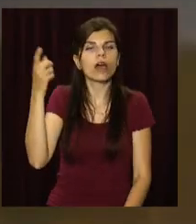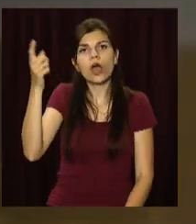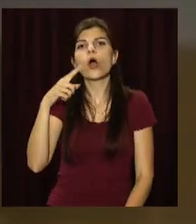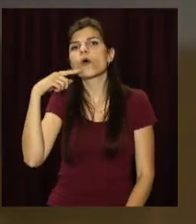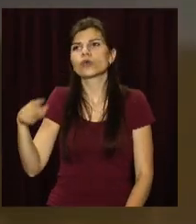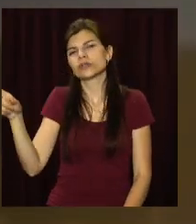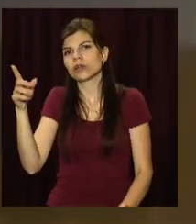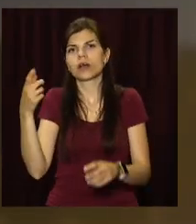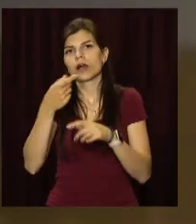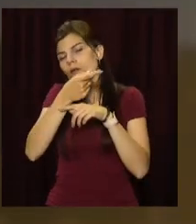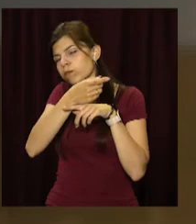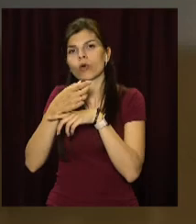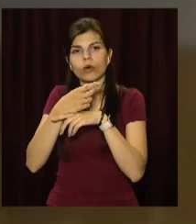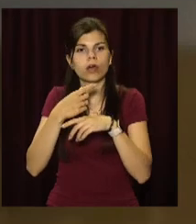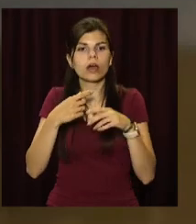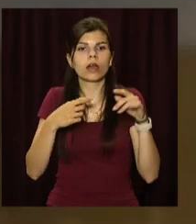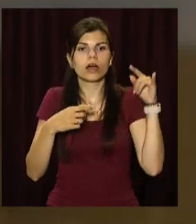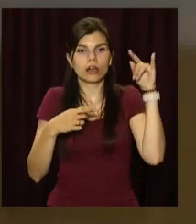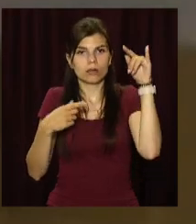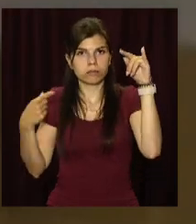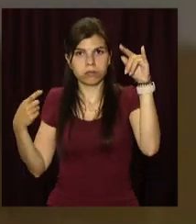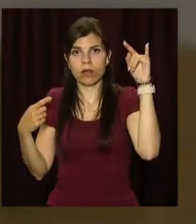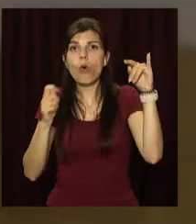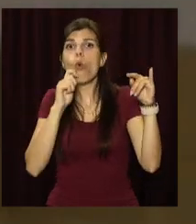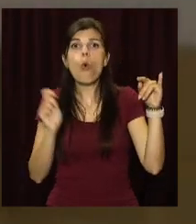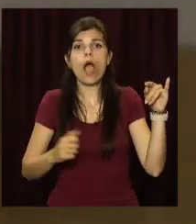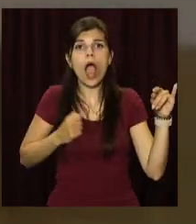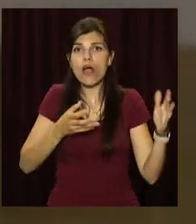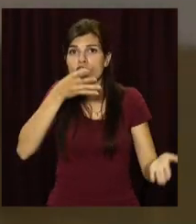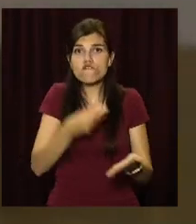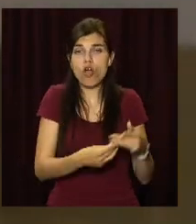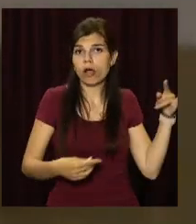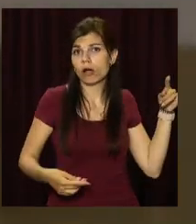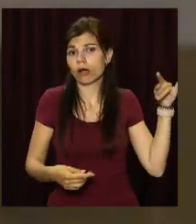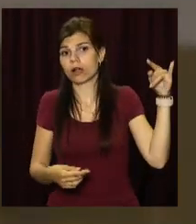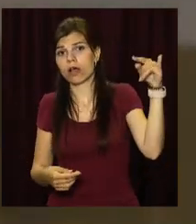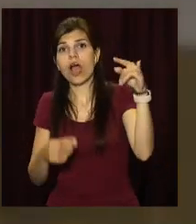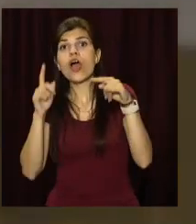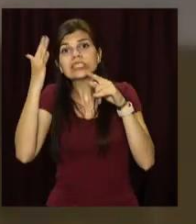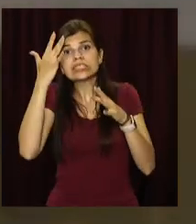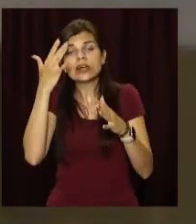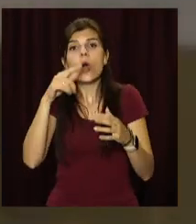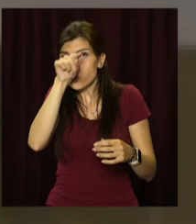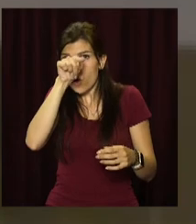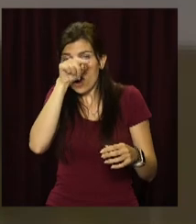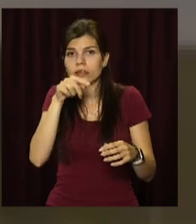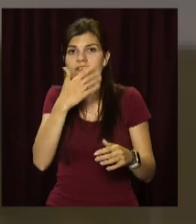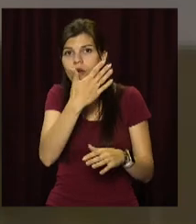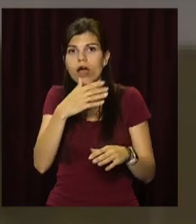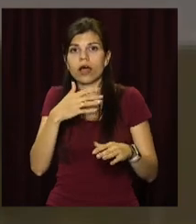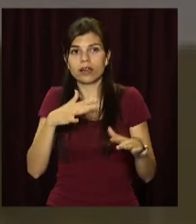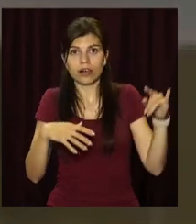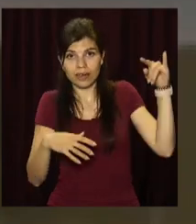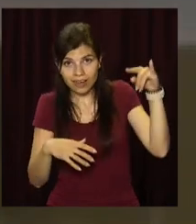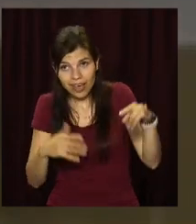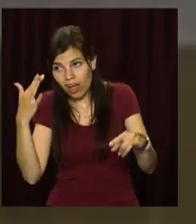бойовики збили з ПЗРК «Ігла» транспортний літак української армії, що заходив на посадку в Луганський аеропорт.